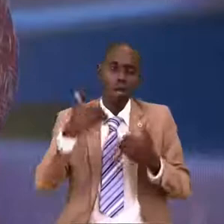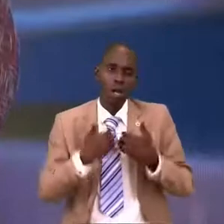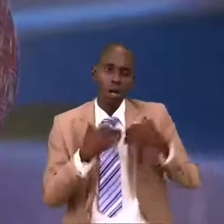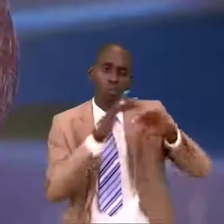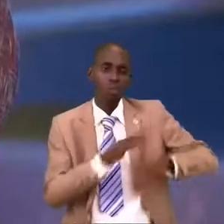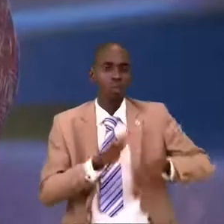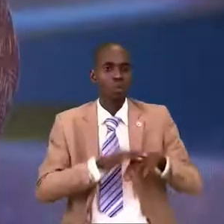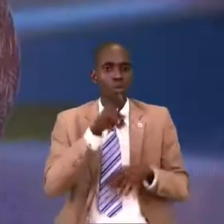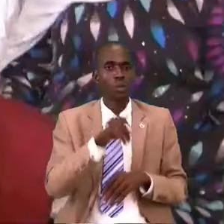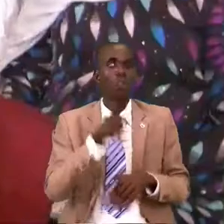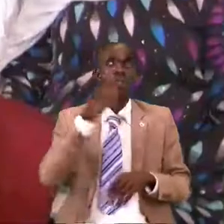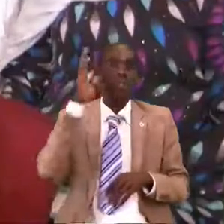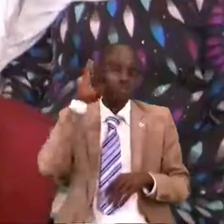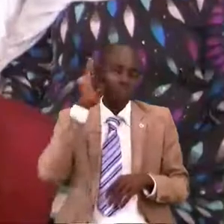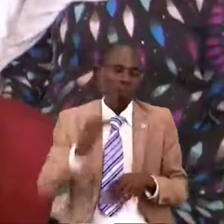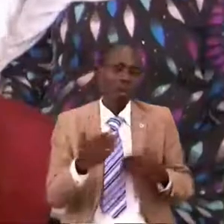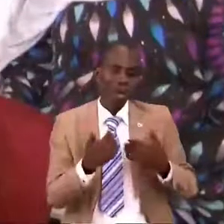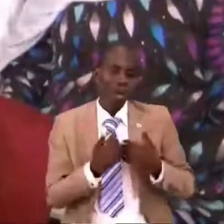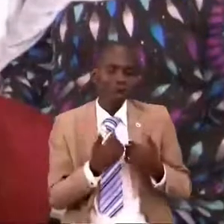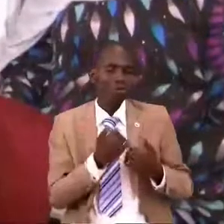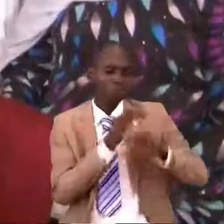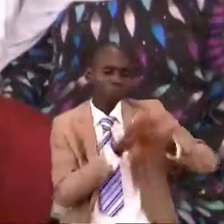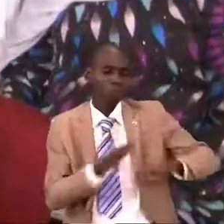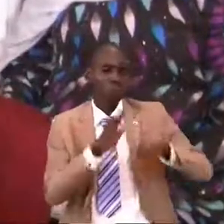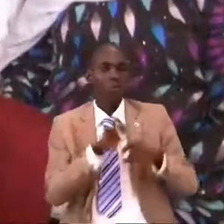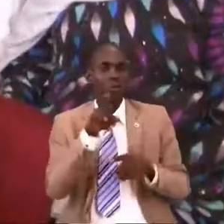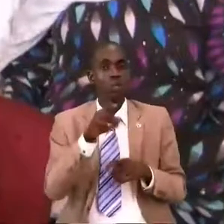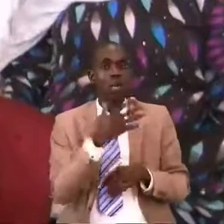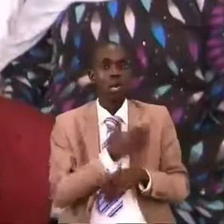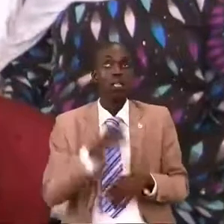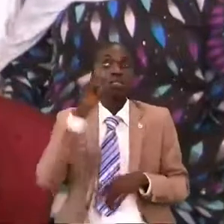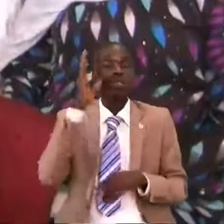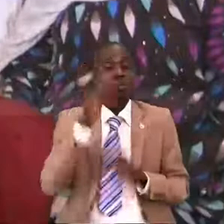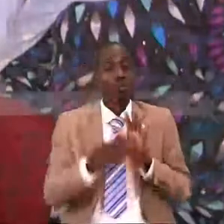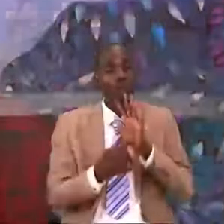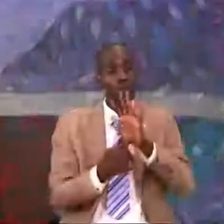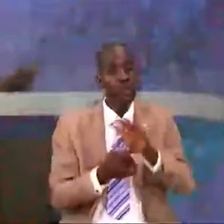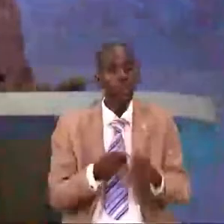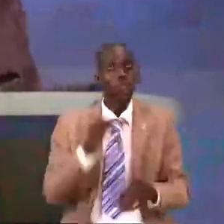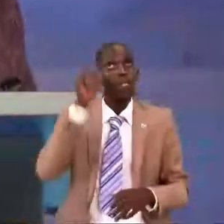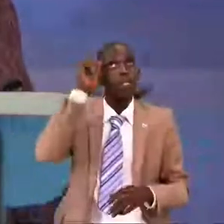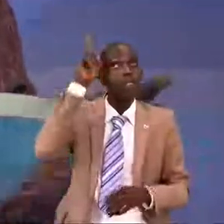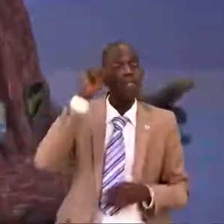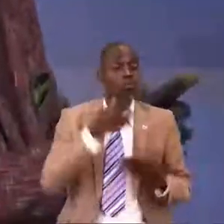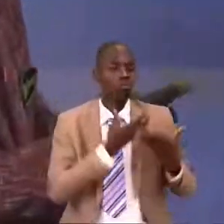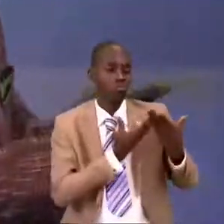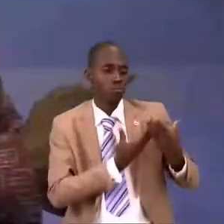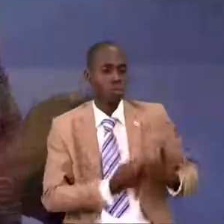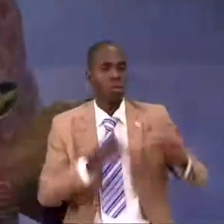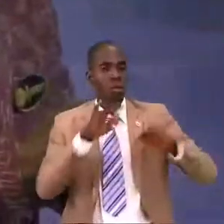compassion dans ta vie au nom de Jésus. C'est pourquoi il dit, Verset